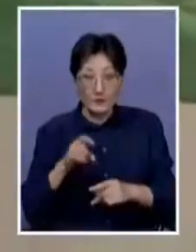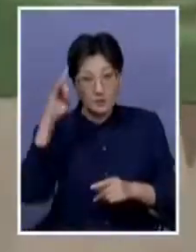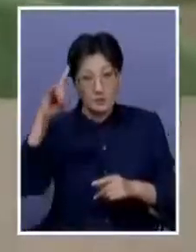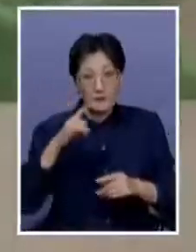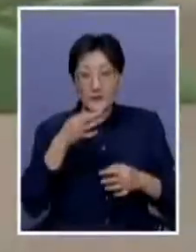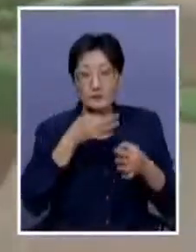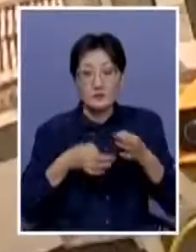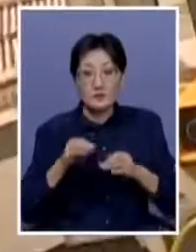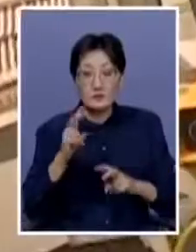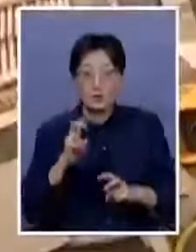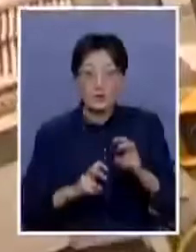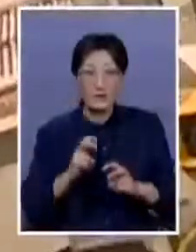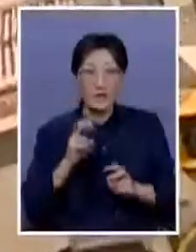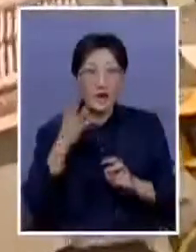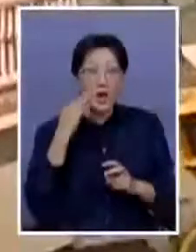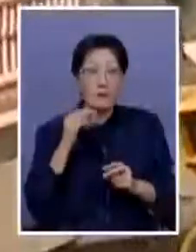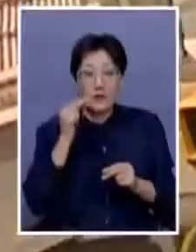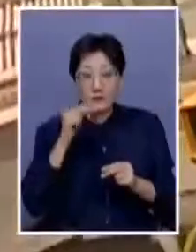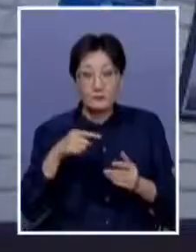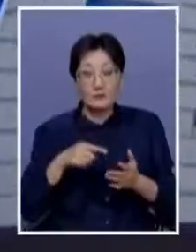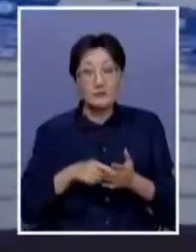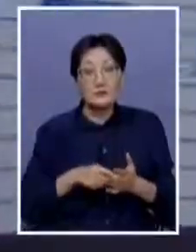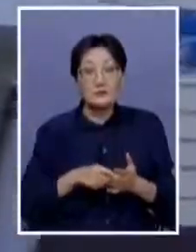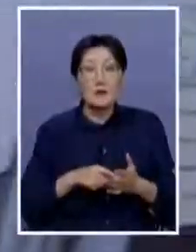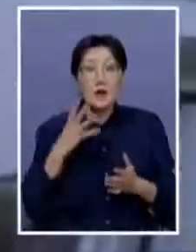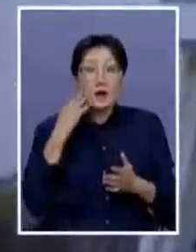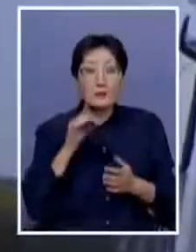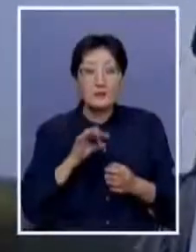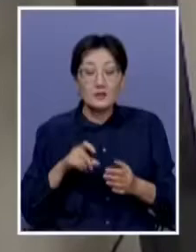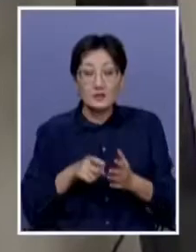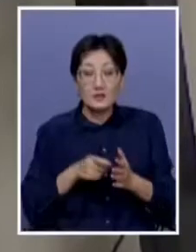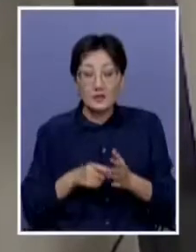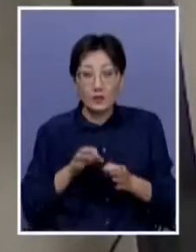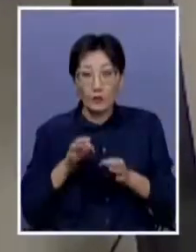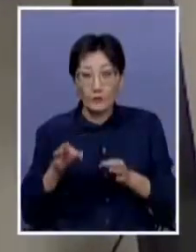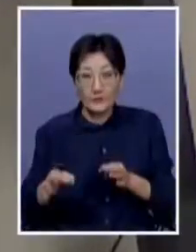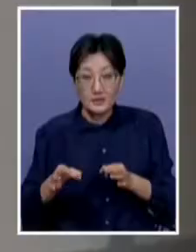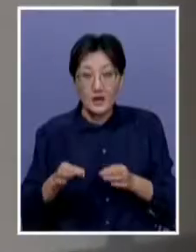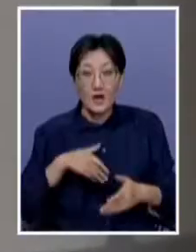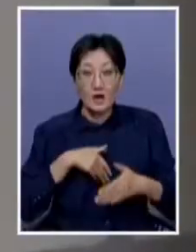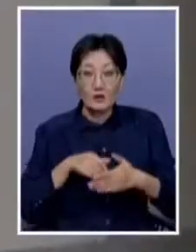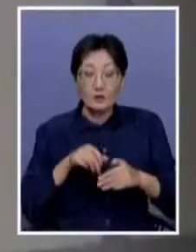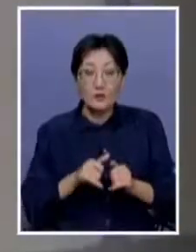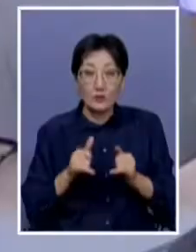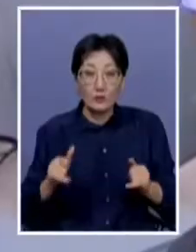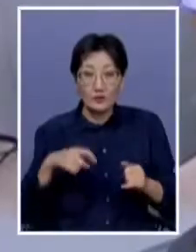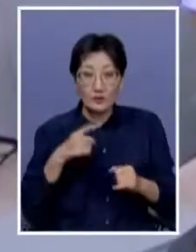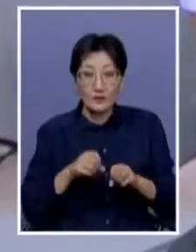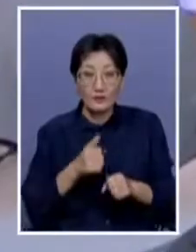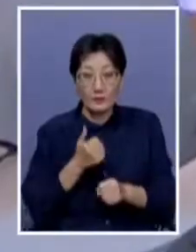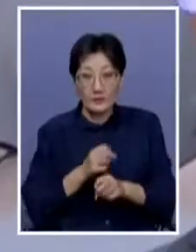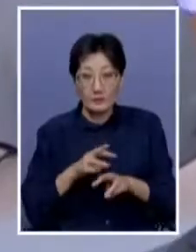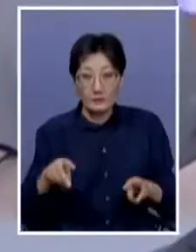Қазақстанның фармацевтика индустриясы Алматы, Шымкент қалалары мен Алматы және Қарағанды облыстарында қарқынды дамуда деп атап өтілді